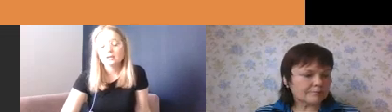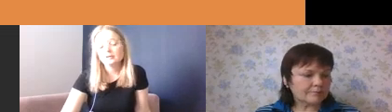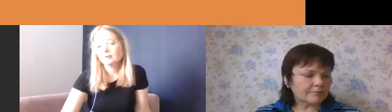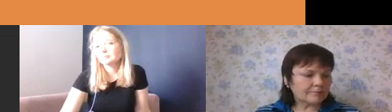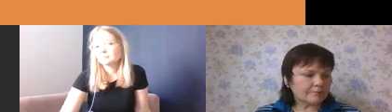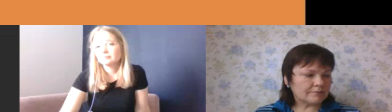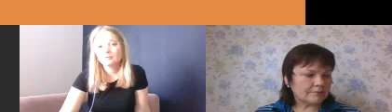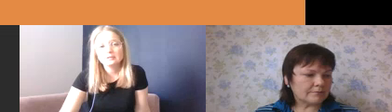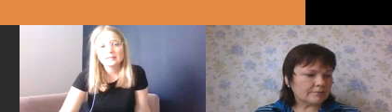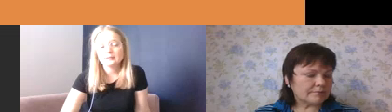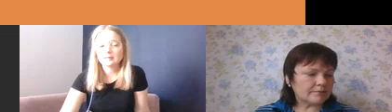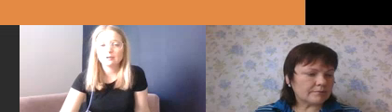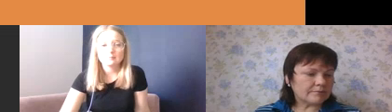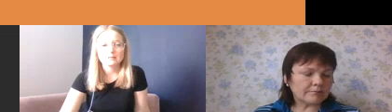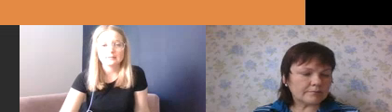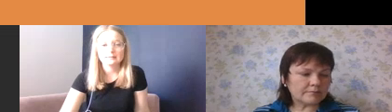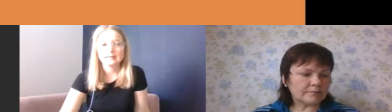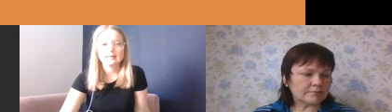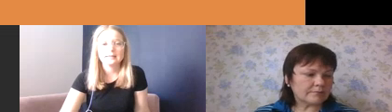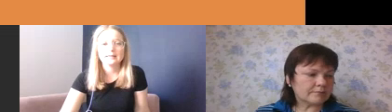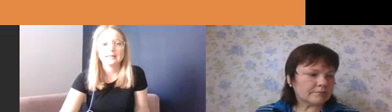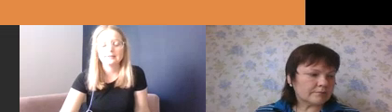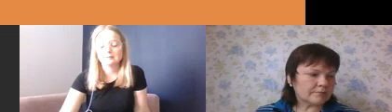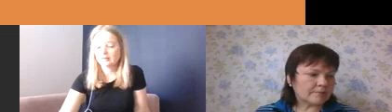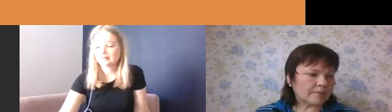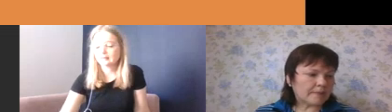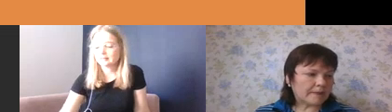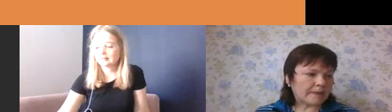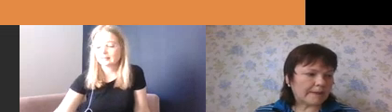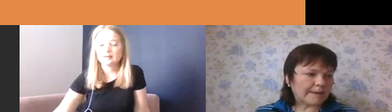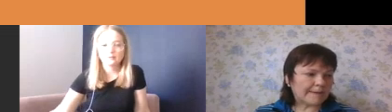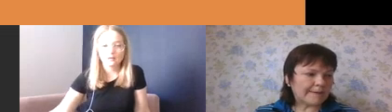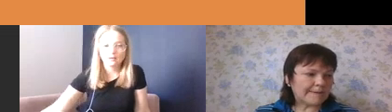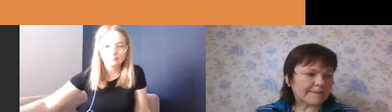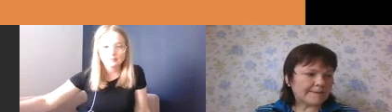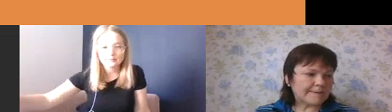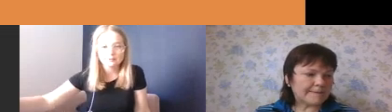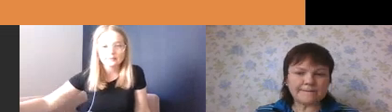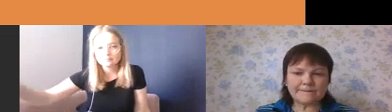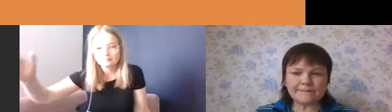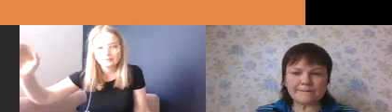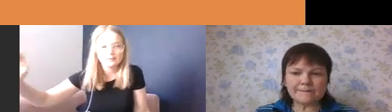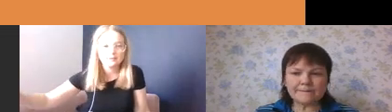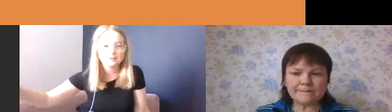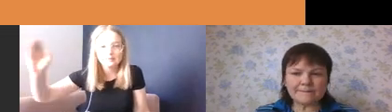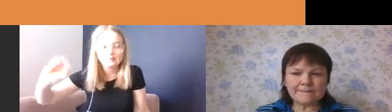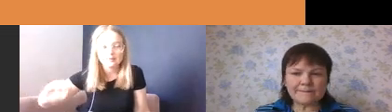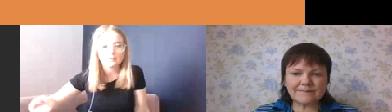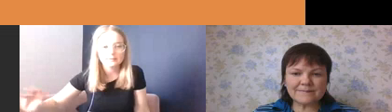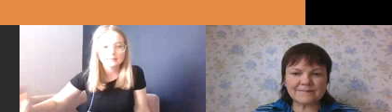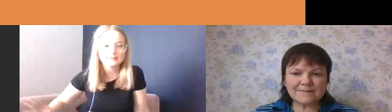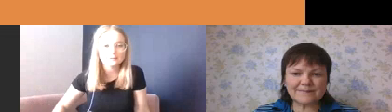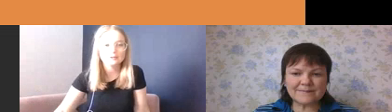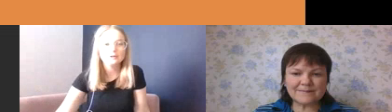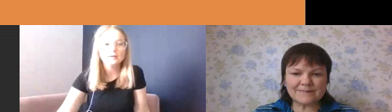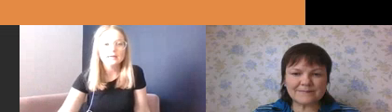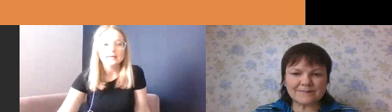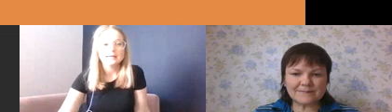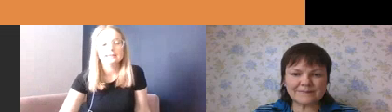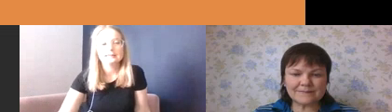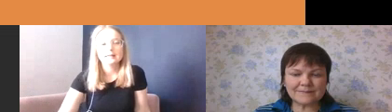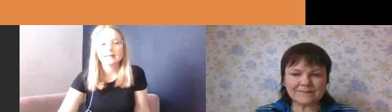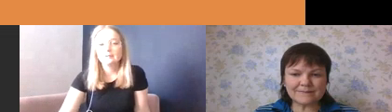tule, aga võibolla on täitsa endal olemas, et panengi kirja, et aha, ma ei tea, huvitab, ma ei tea, jalgpall ja nii edasi